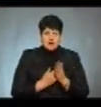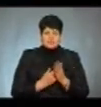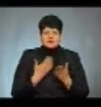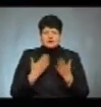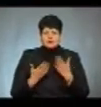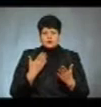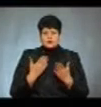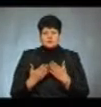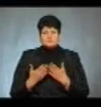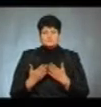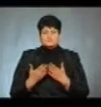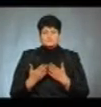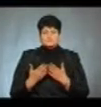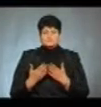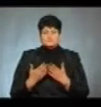якщо